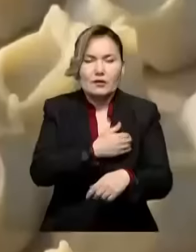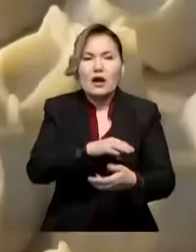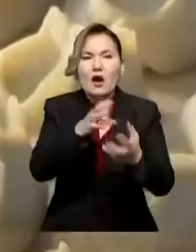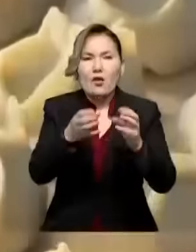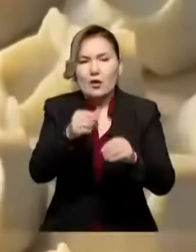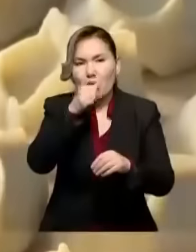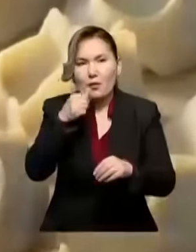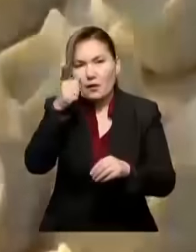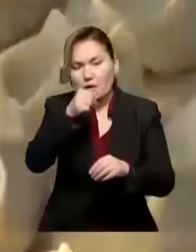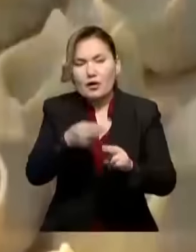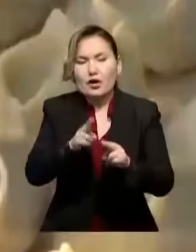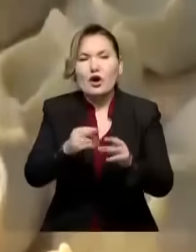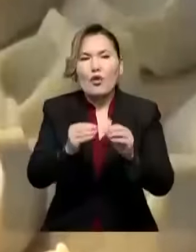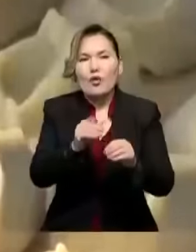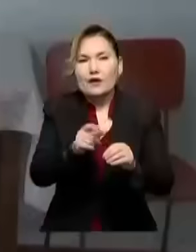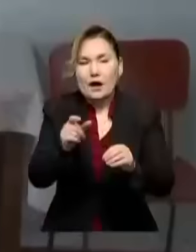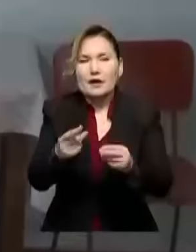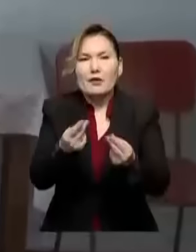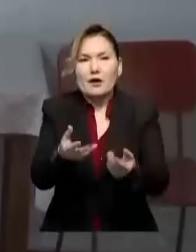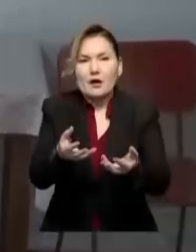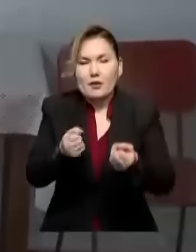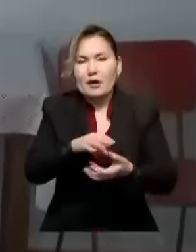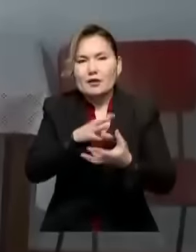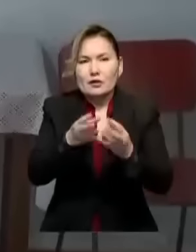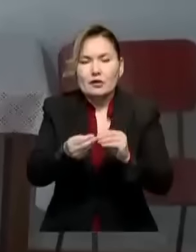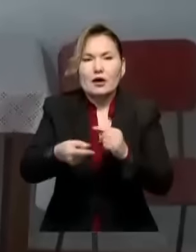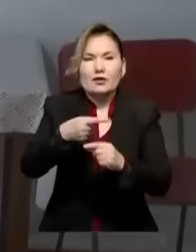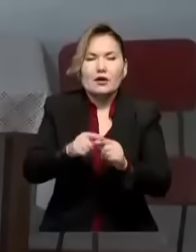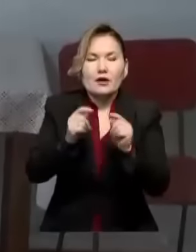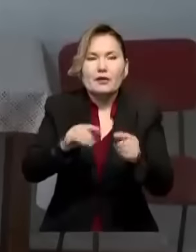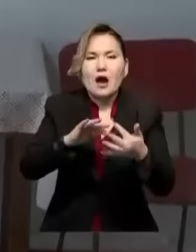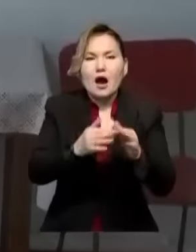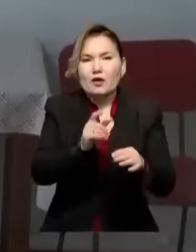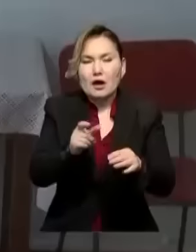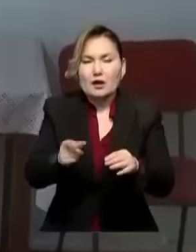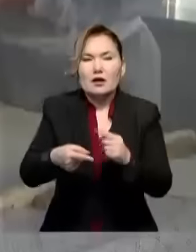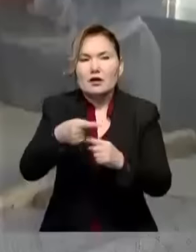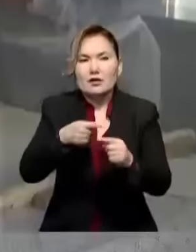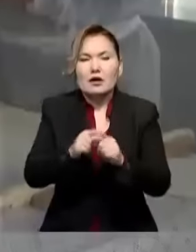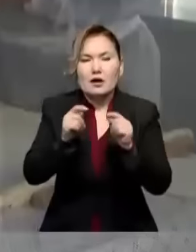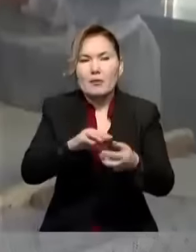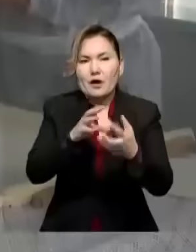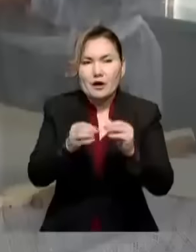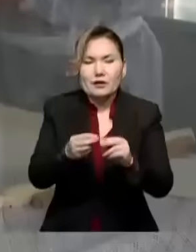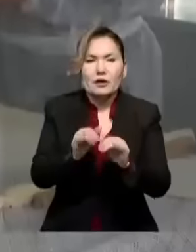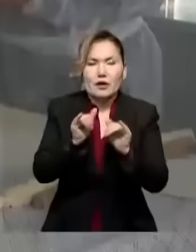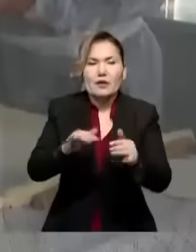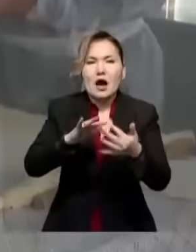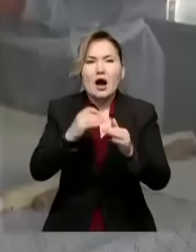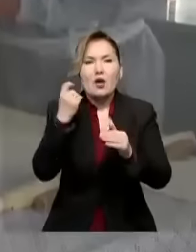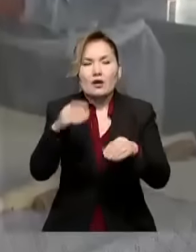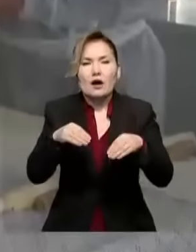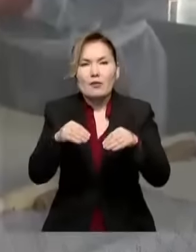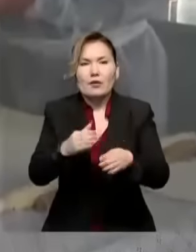ауданында былтыр 10-ға жуық адамға қайтарымсыз несие берілген. Олардың басым бөлігі ауыл тұрғындары дейді мамандар. Ал биыл кәсіпкерлер қатарын арттырып, ауыл